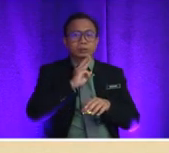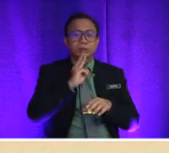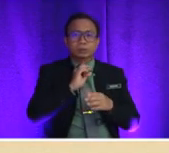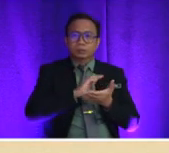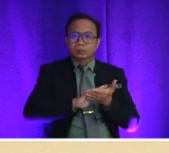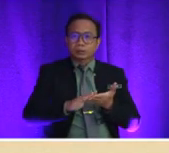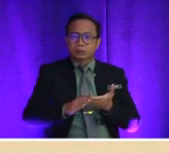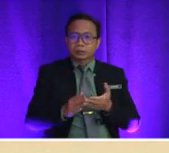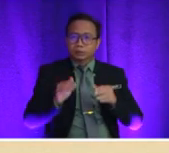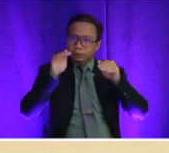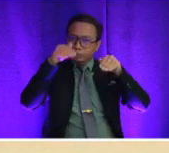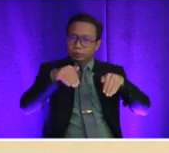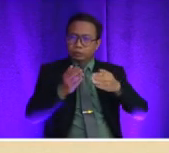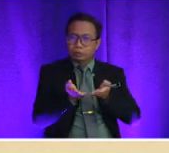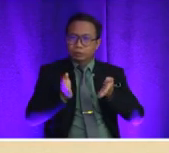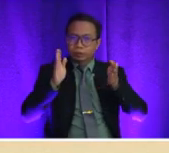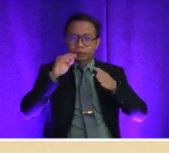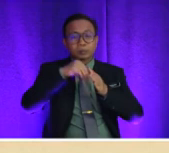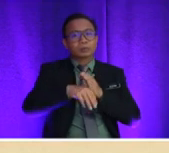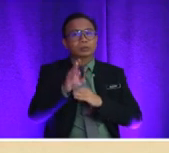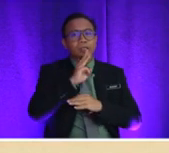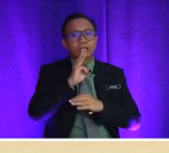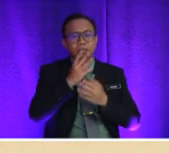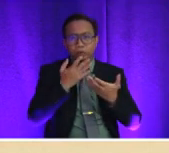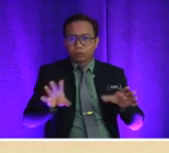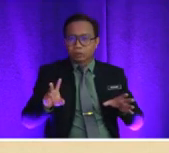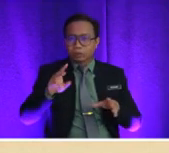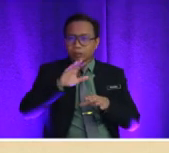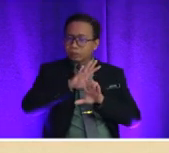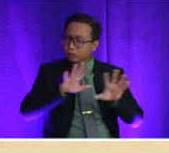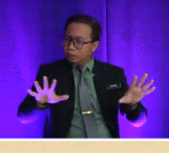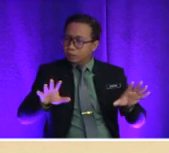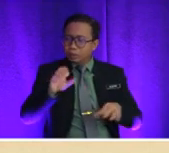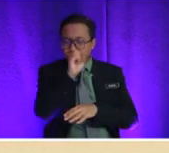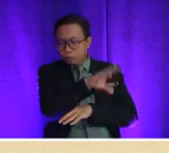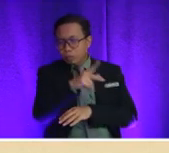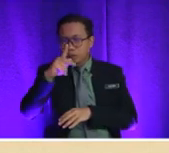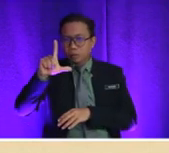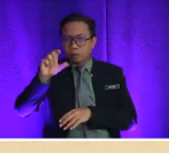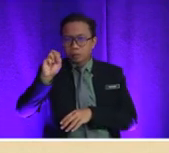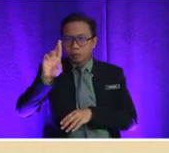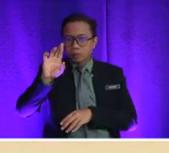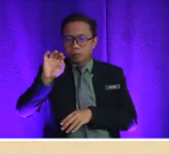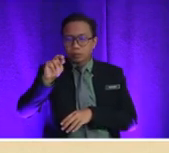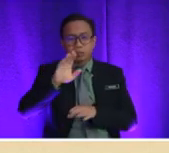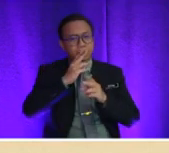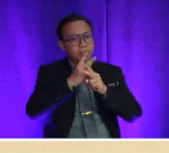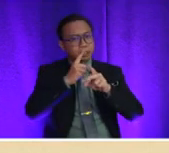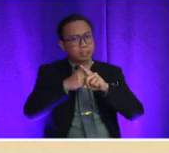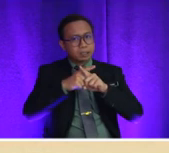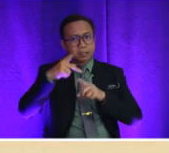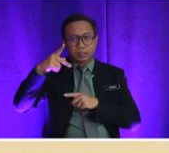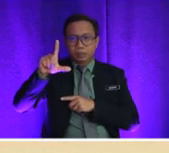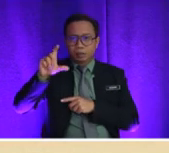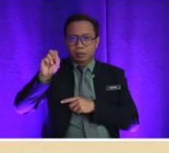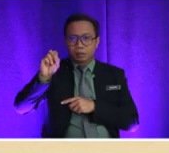menjemur bekas memasukkan air yang telah dinyak klorin atau menggunakan anti klorin ataupun dirawat salah satu